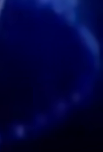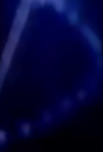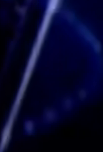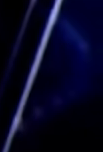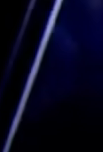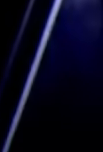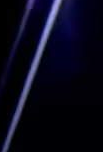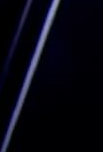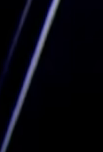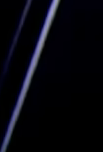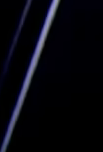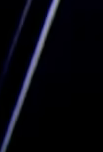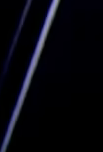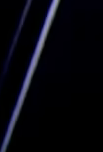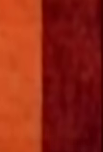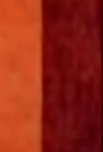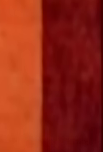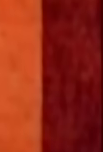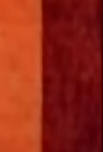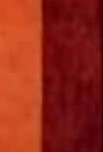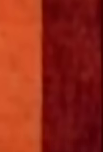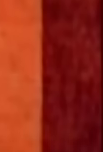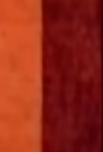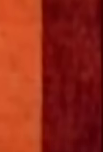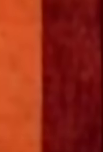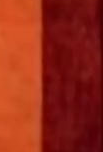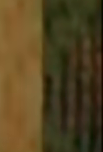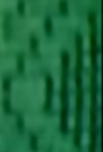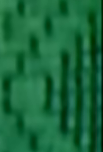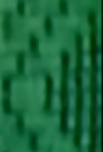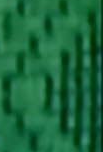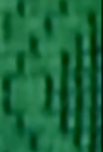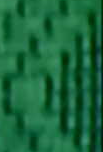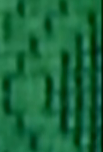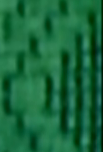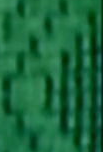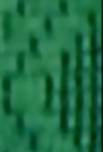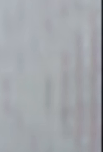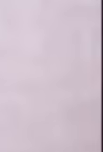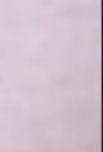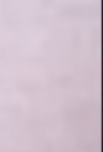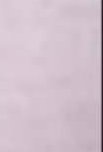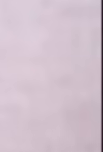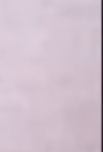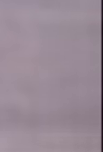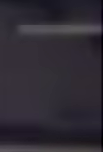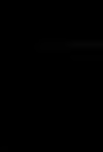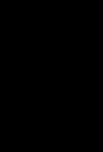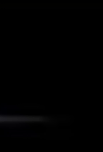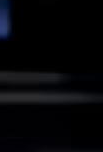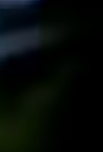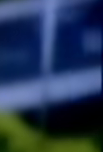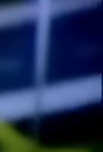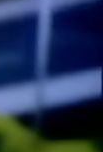Bang Andreas? Ya, sepertinya kami juga mengalami kendala dengan Bang Andreas. Tapi Bang Andre Rosiade sudah tergabung kembali dengan kami, Bang